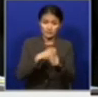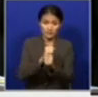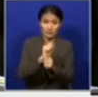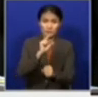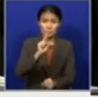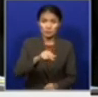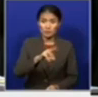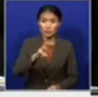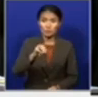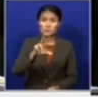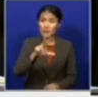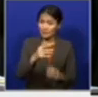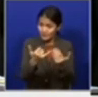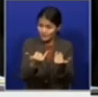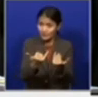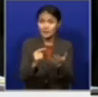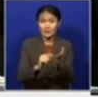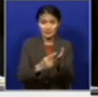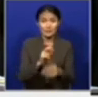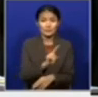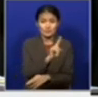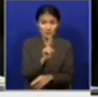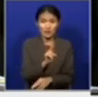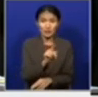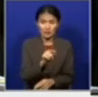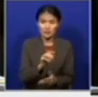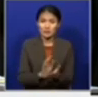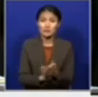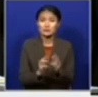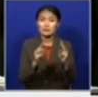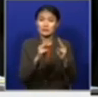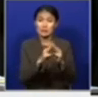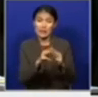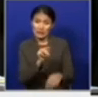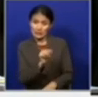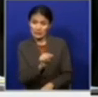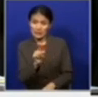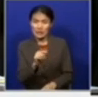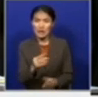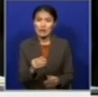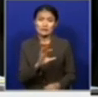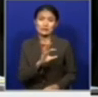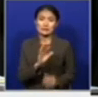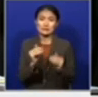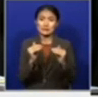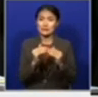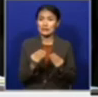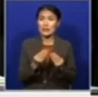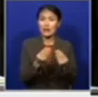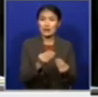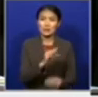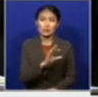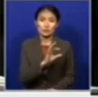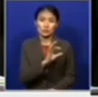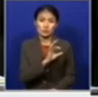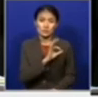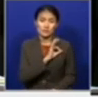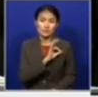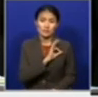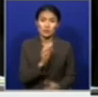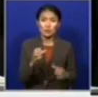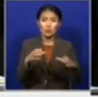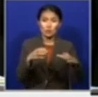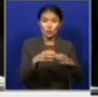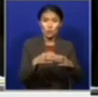า USMCA ซึ่งทำร่วมกับประเทศสหรัฐอเมริกาและจะมีผลใช้บังคับในเดือนกรกฎาค